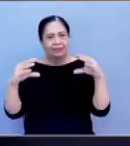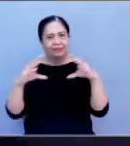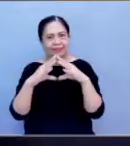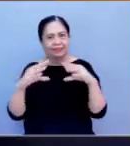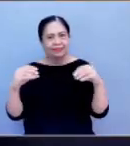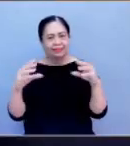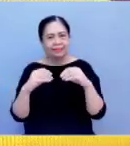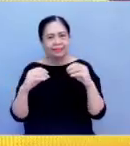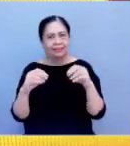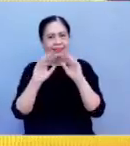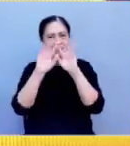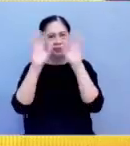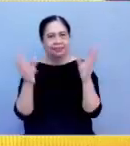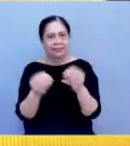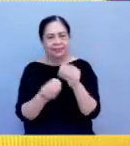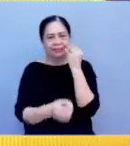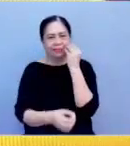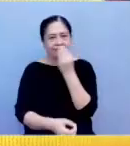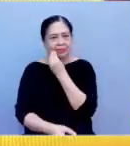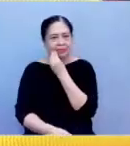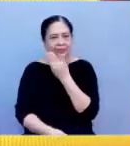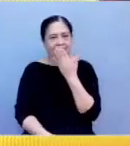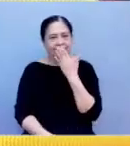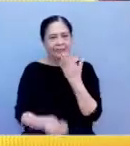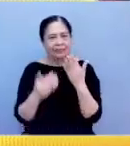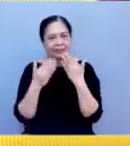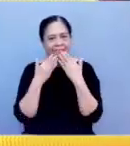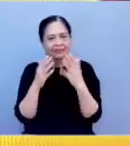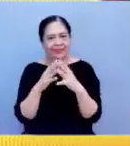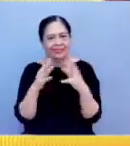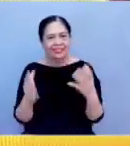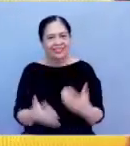mo? Maraming salamat.